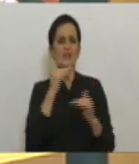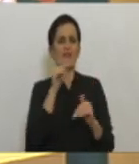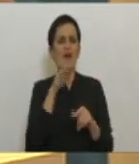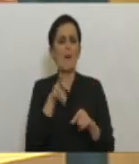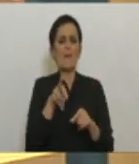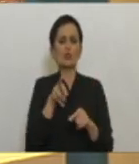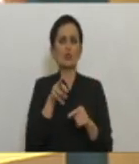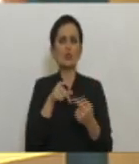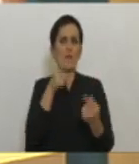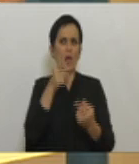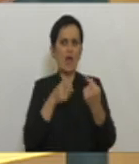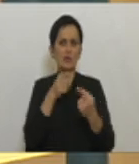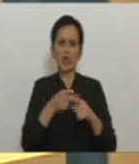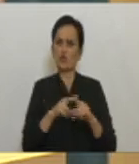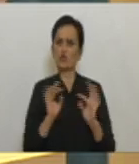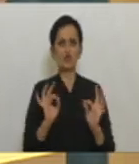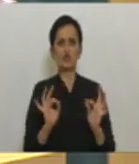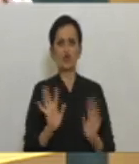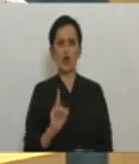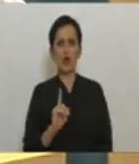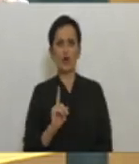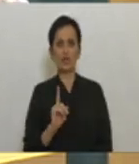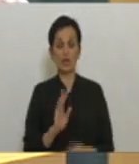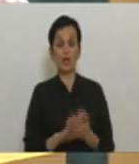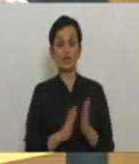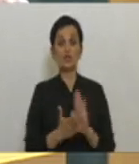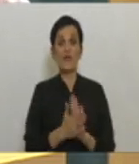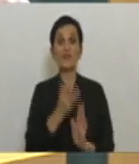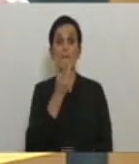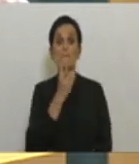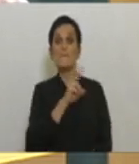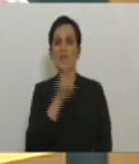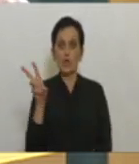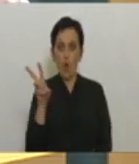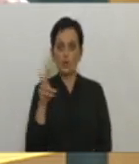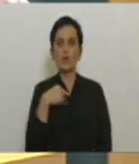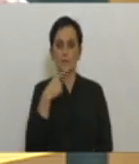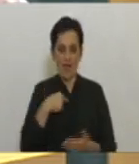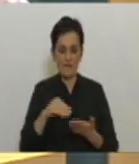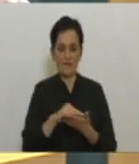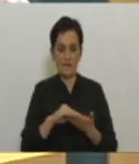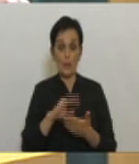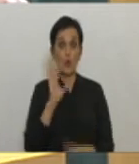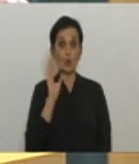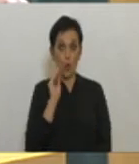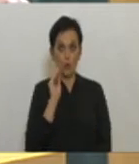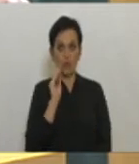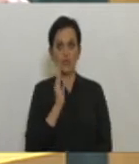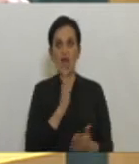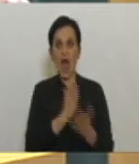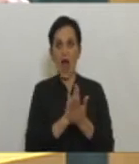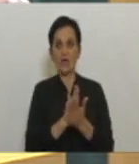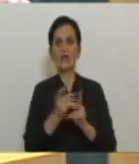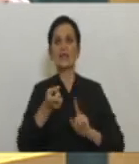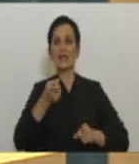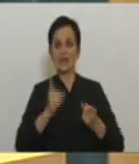წინააღმდეგ გიბრძვით არ არის ეს სწორი რაღაცაზე შევთანხმდეთ და მილიონჯერ მითქვამს და კიდევ ერთხელ გიმეორებთ როდესაც არის